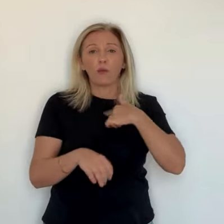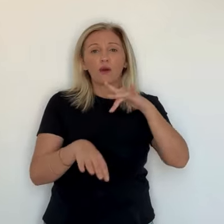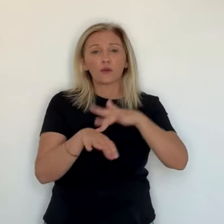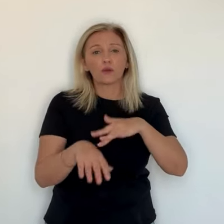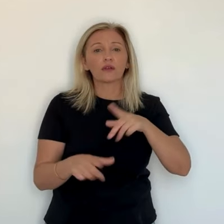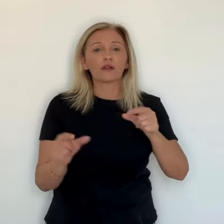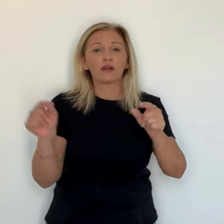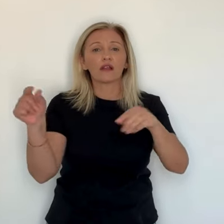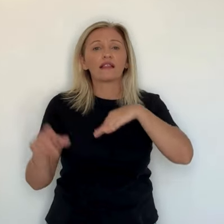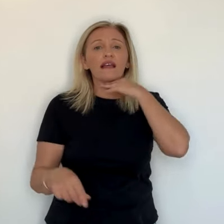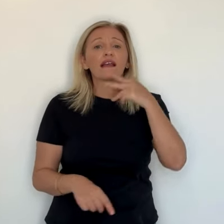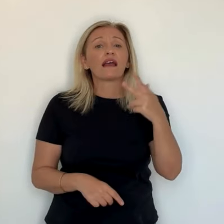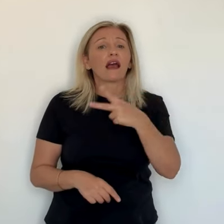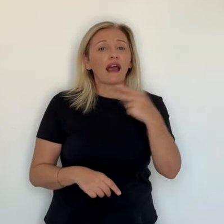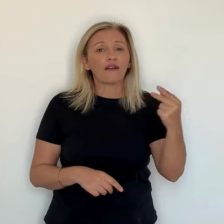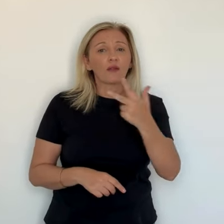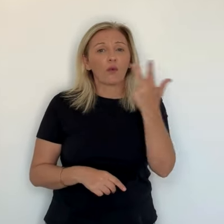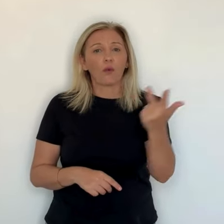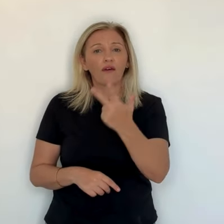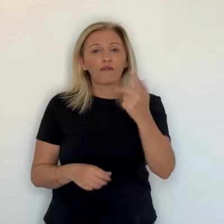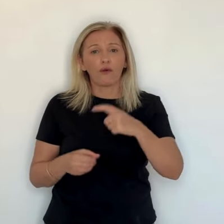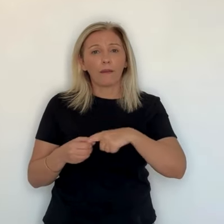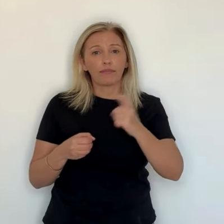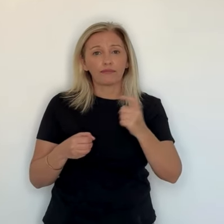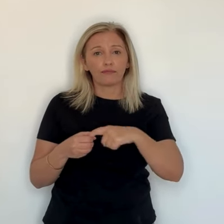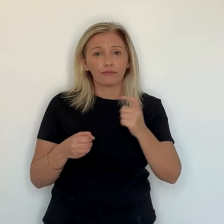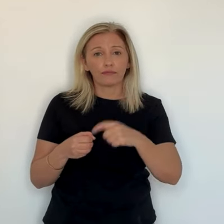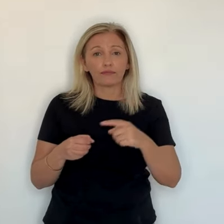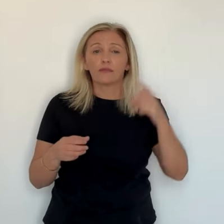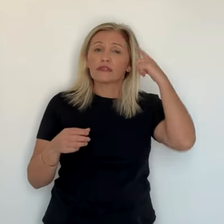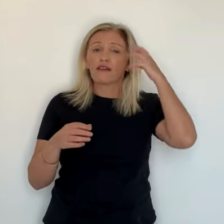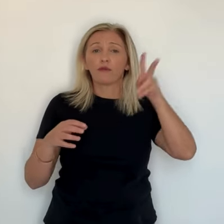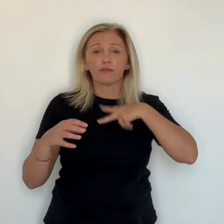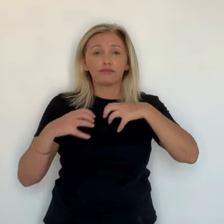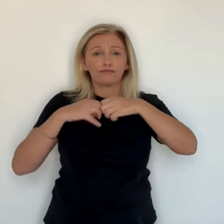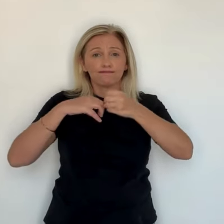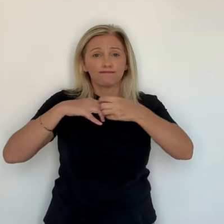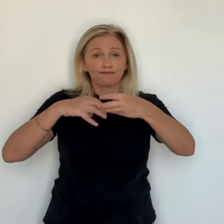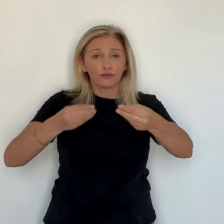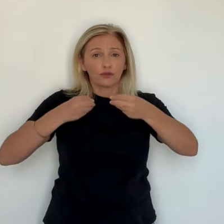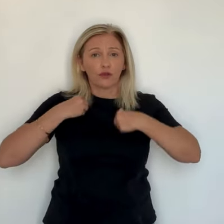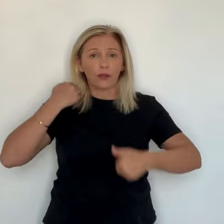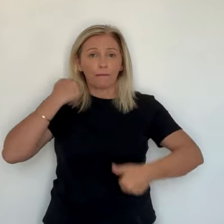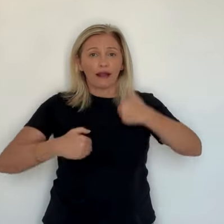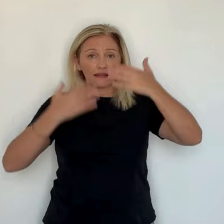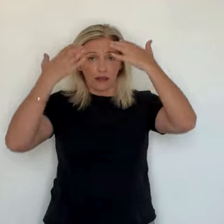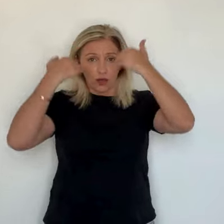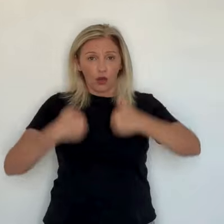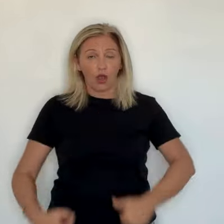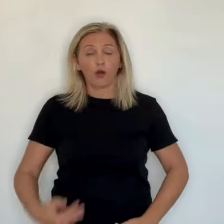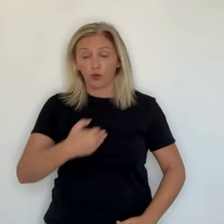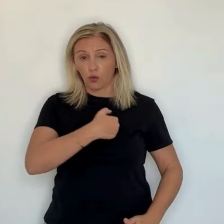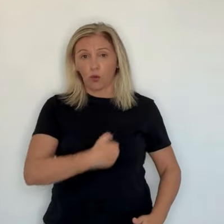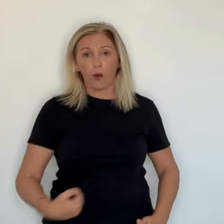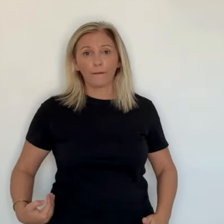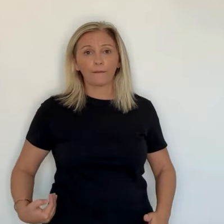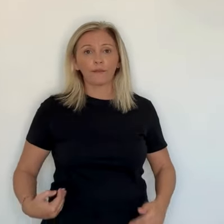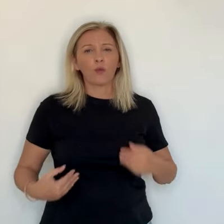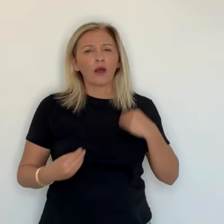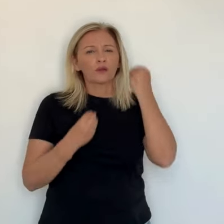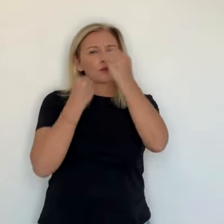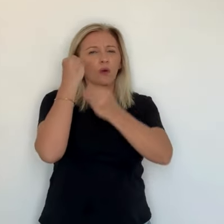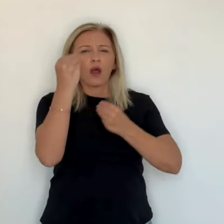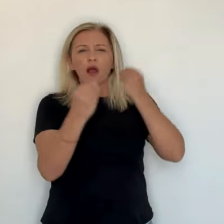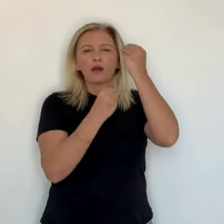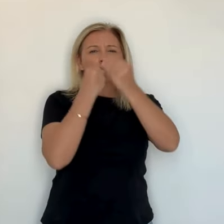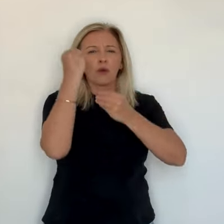arrêts cardiaques, une embolie cérébrale, c'est-à-dire que j'étais paralysé de tout le côté droit. J'ai mis concrètement un paquet d'années à me reconstruire, mais une fois que j'allais mieux, je